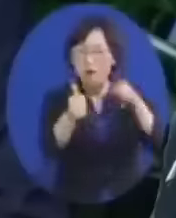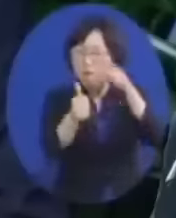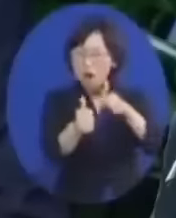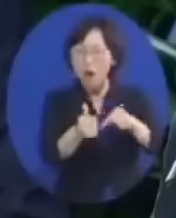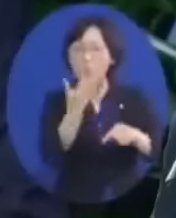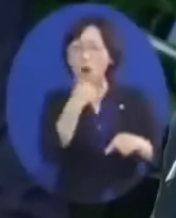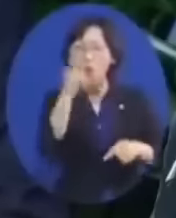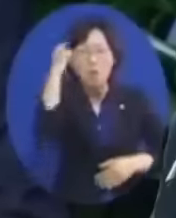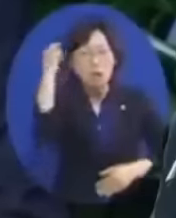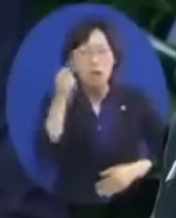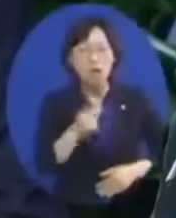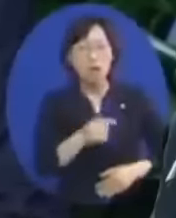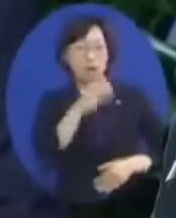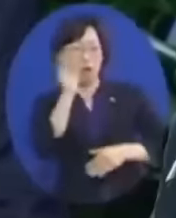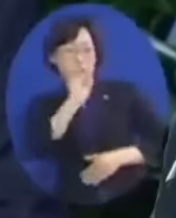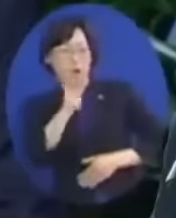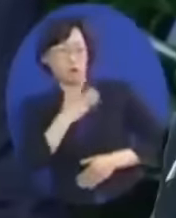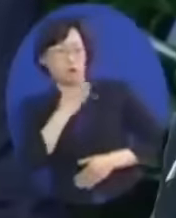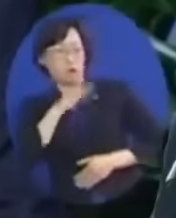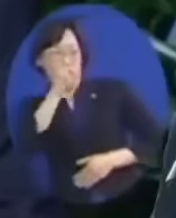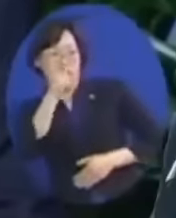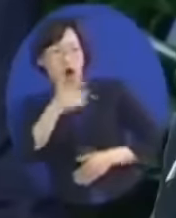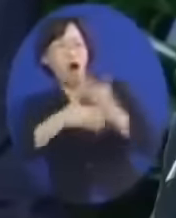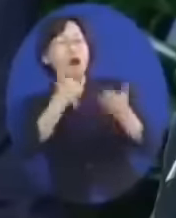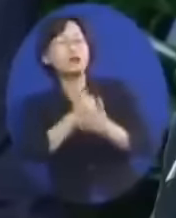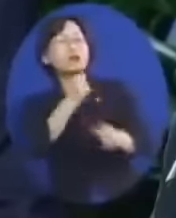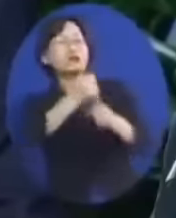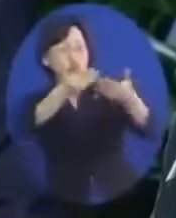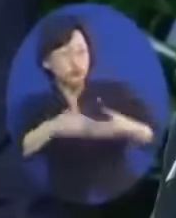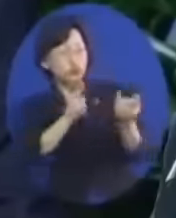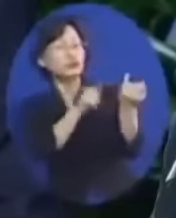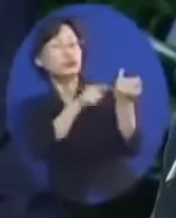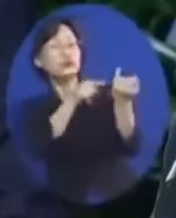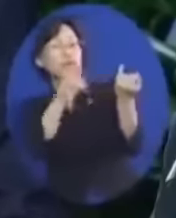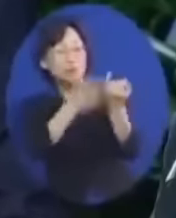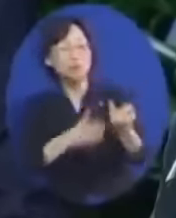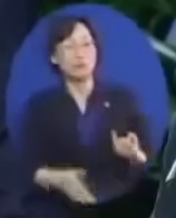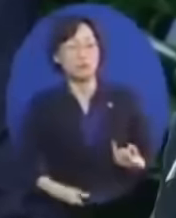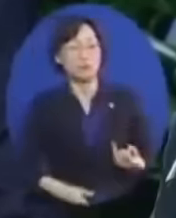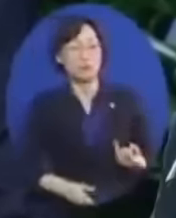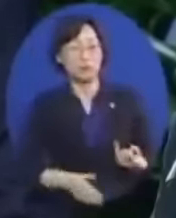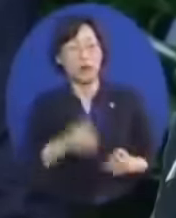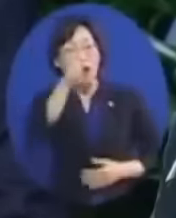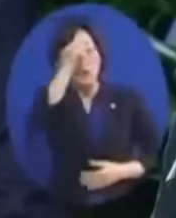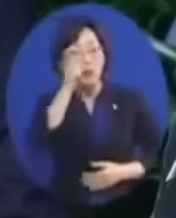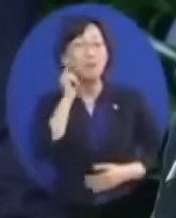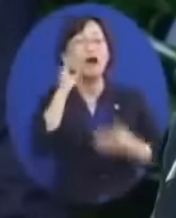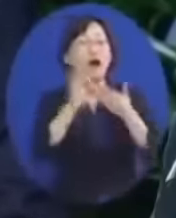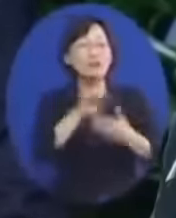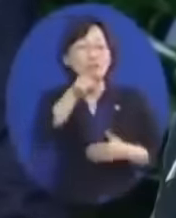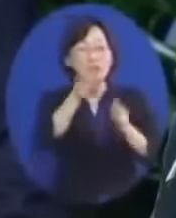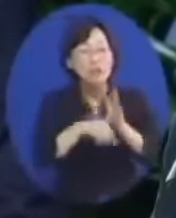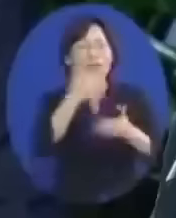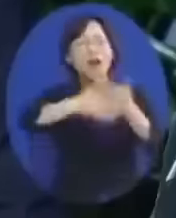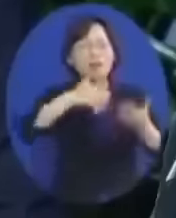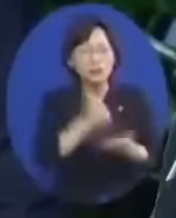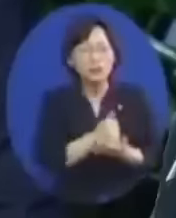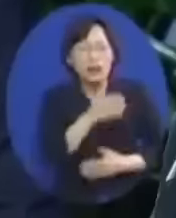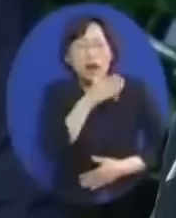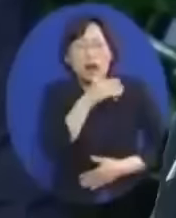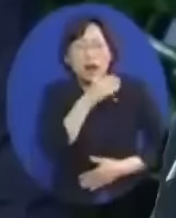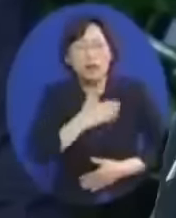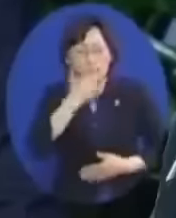먹었느냐니까, 하나님이 지어주신 저 여자가 먹으라고 하기 때문에 먹었다고 그랬습니다. 아담이 만일 그때 하나님 내가